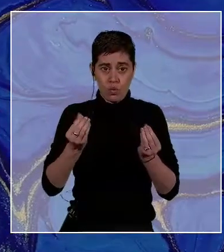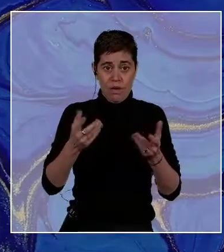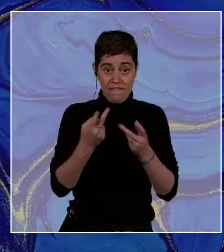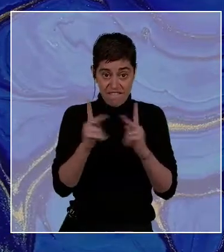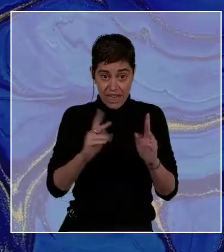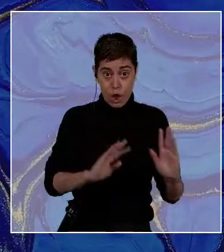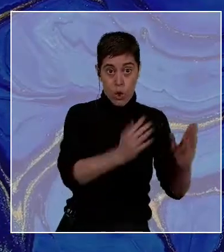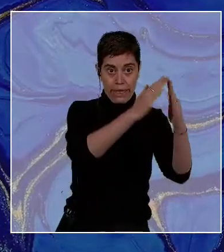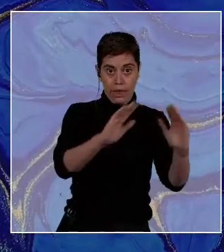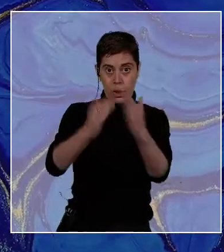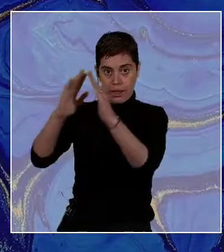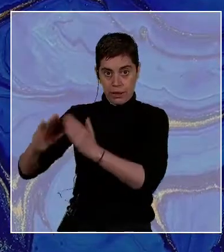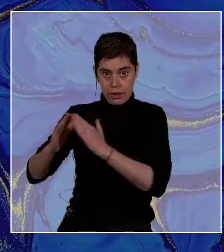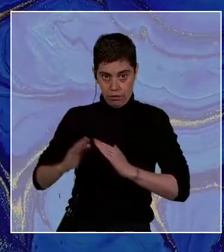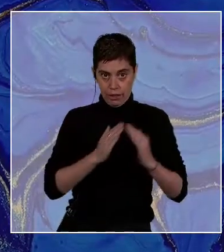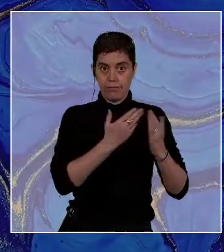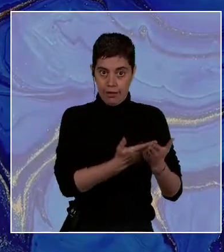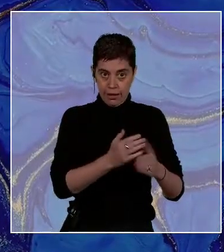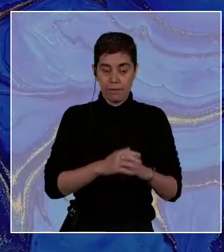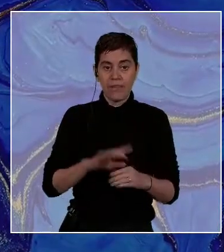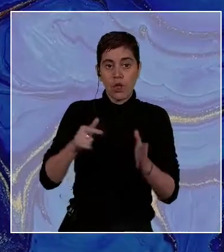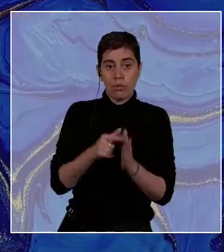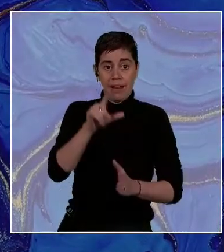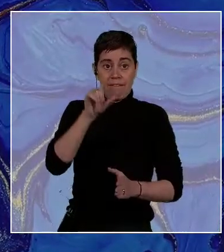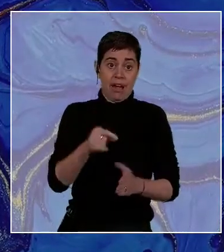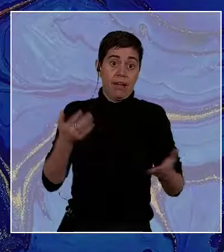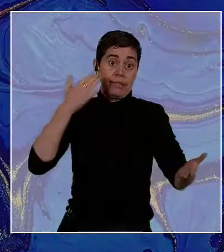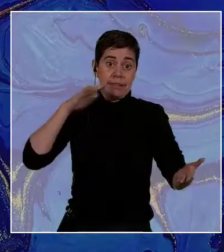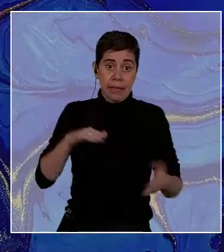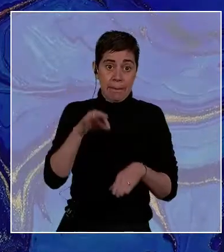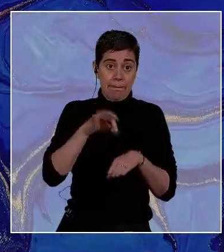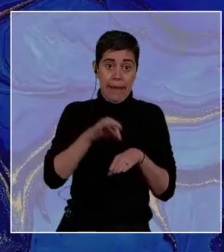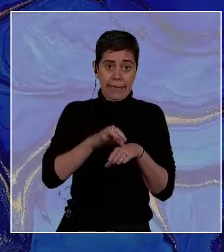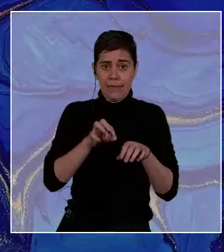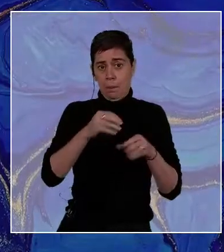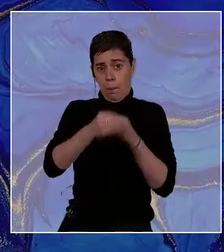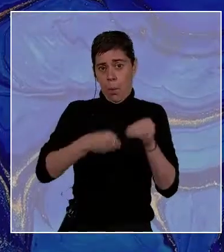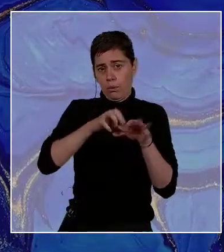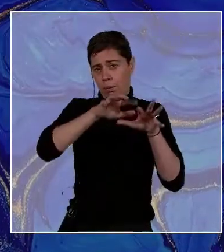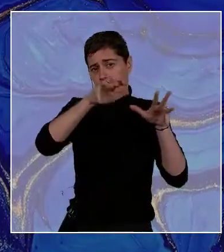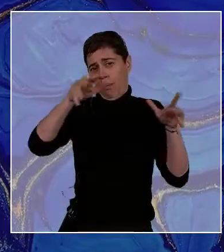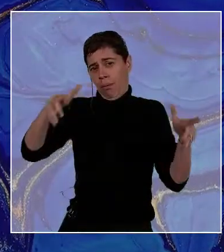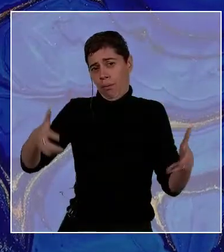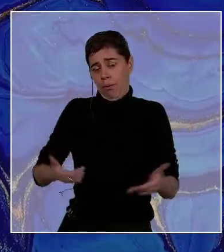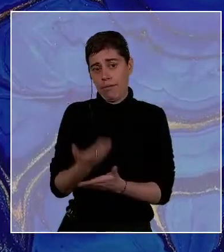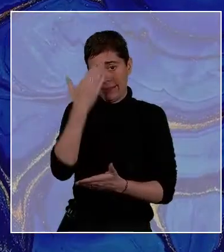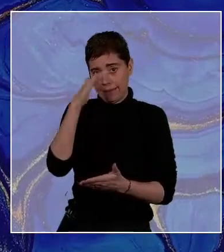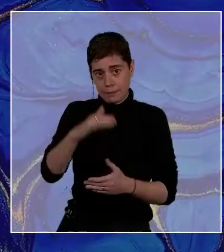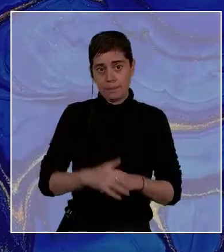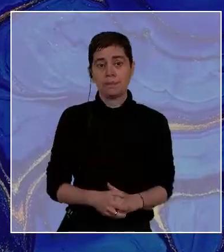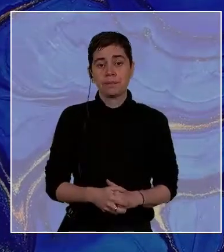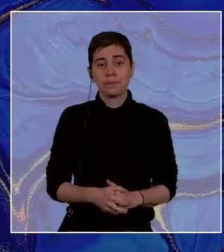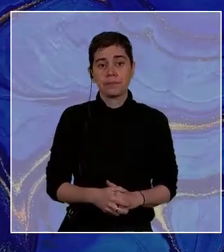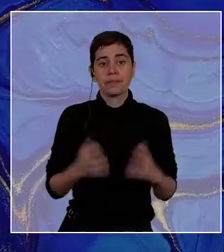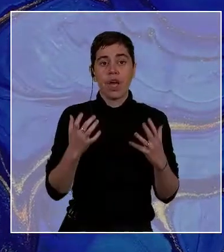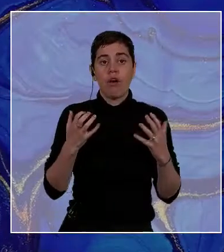la ville de Manchester et en 2020, bien sûr, la pandémie mondiale que nous connaissons tous. Ce que je